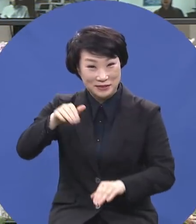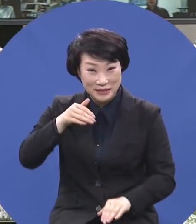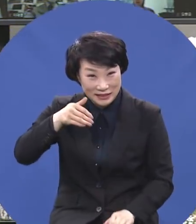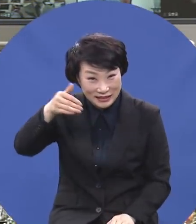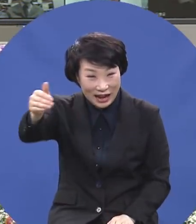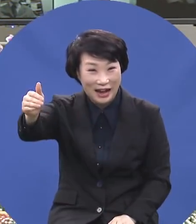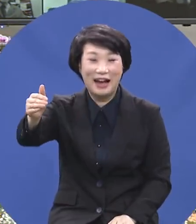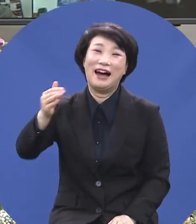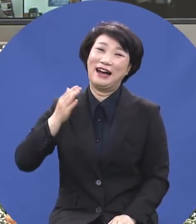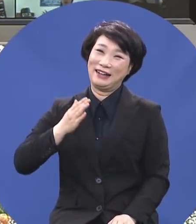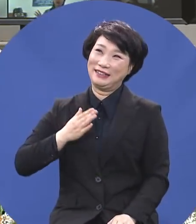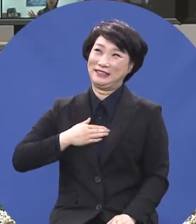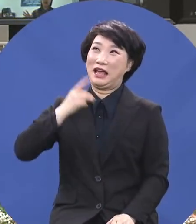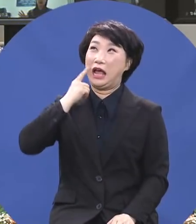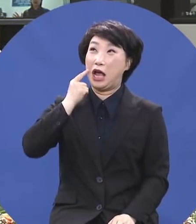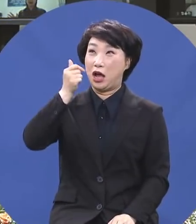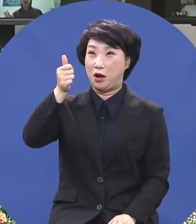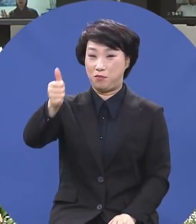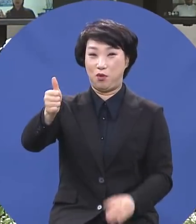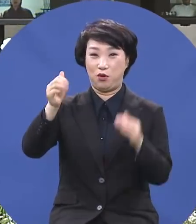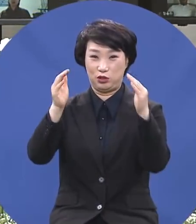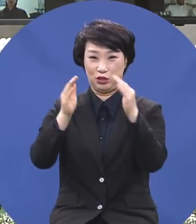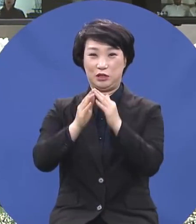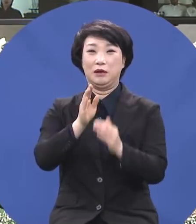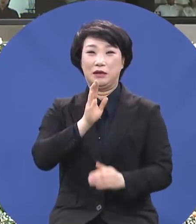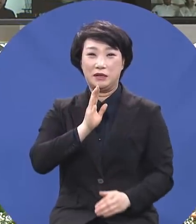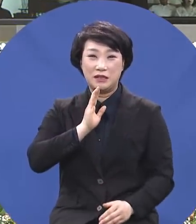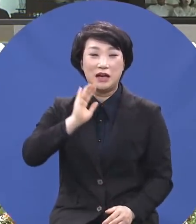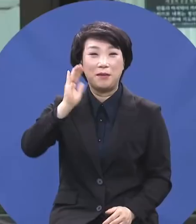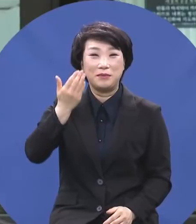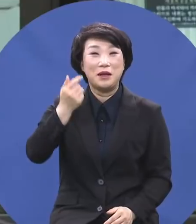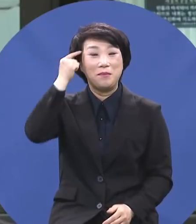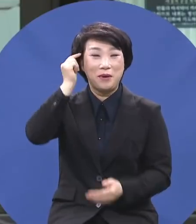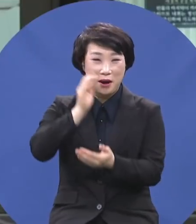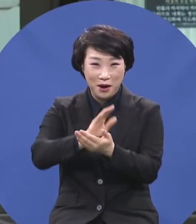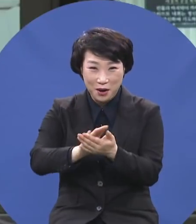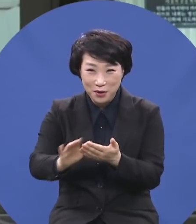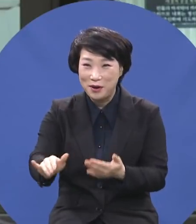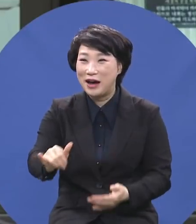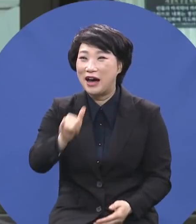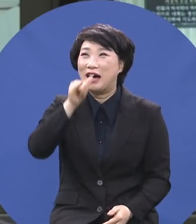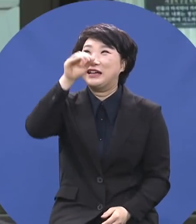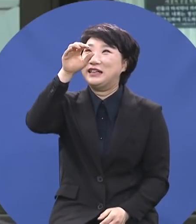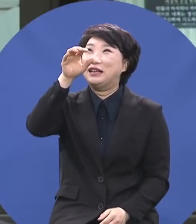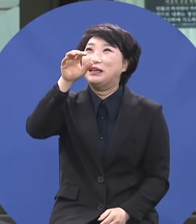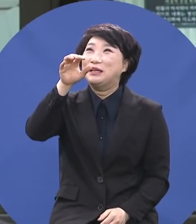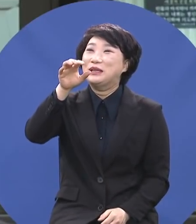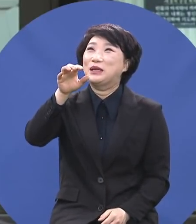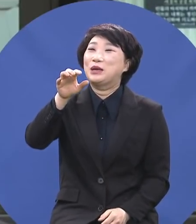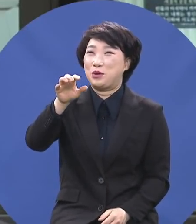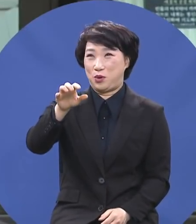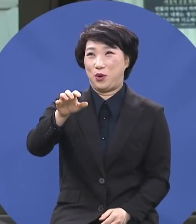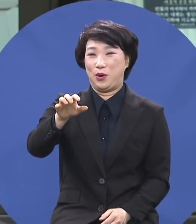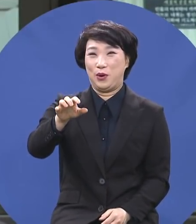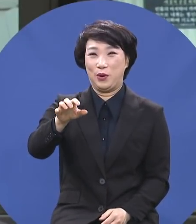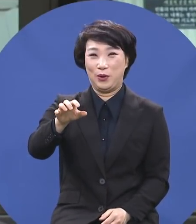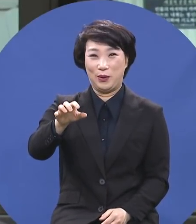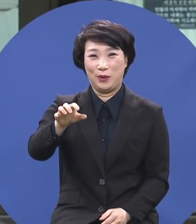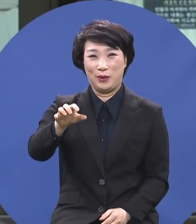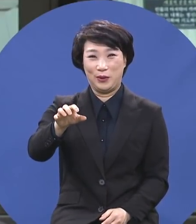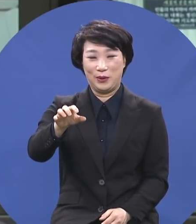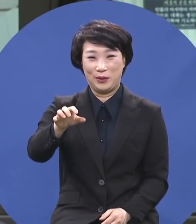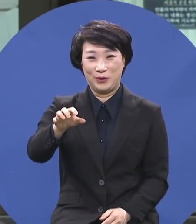함께 갑시다 내 아버지 집, 참된 평화 있는